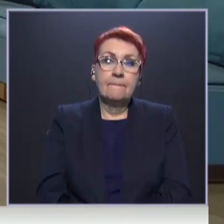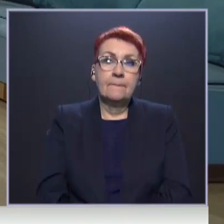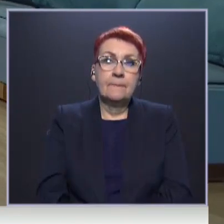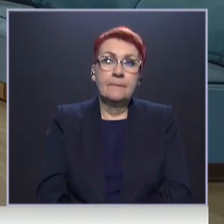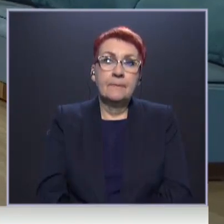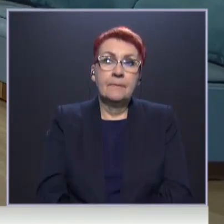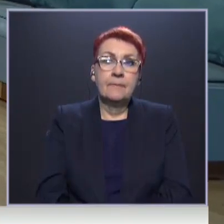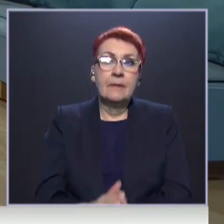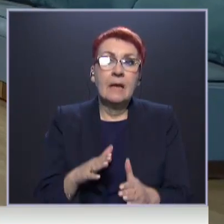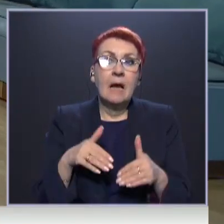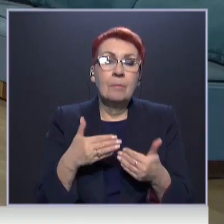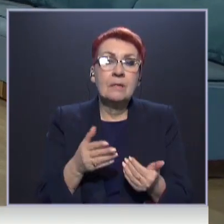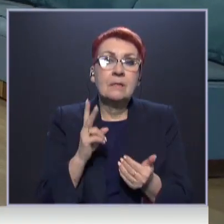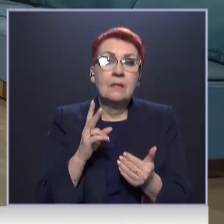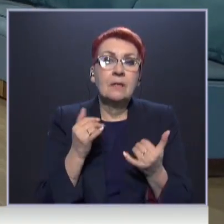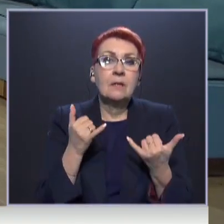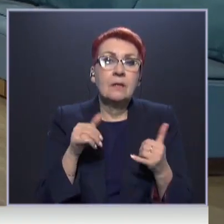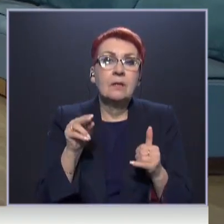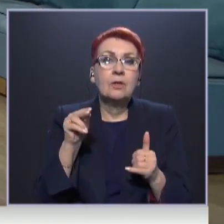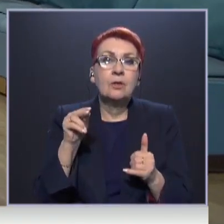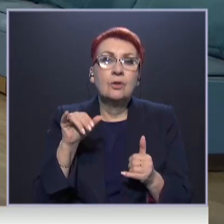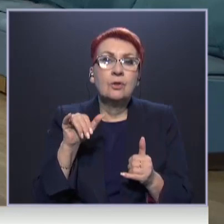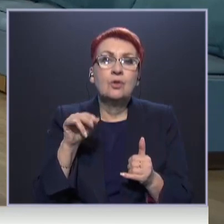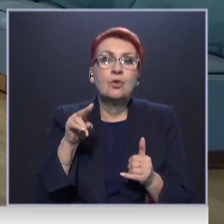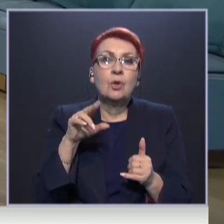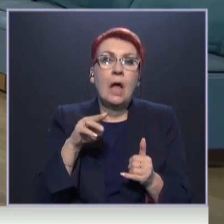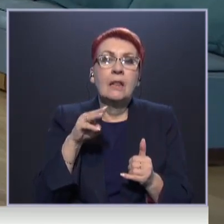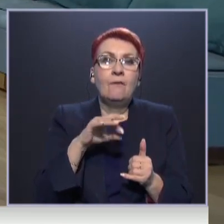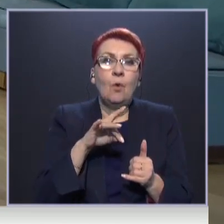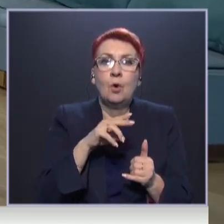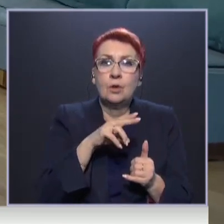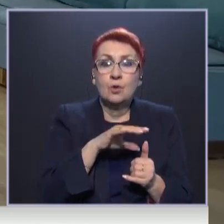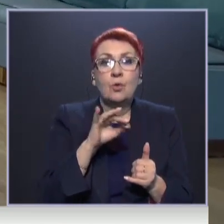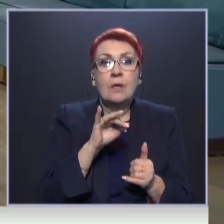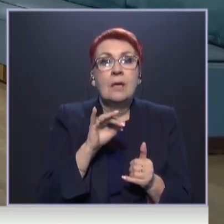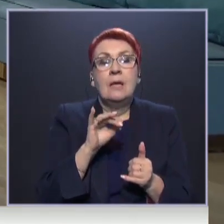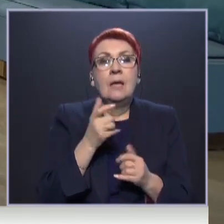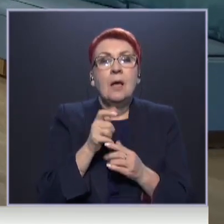обратиться к чудотворным, обратиться к Пречистой Деве Марии